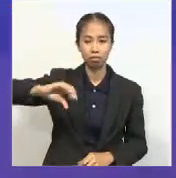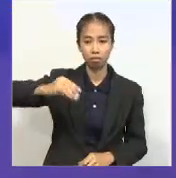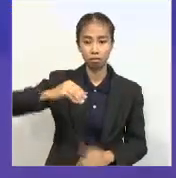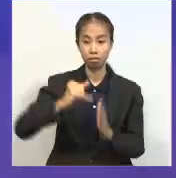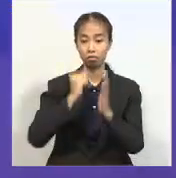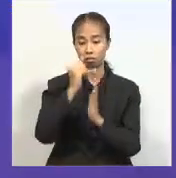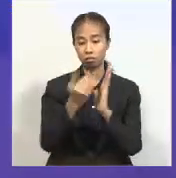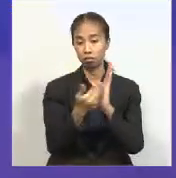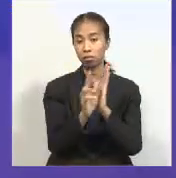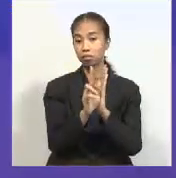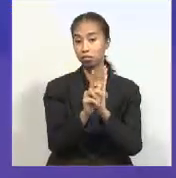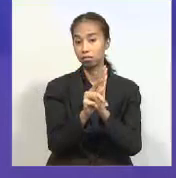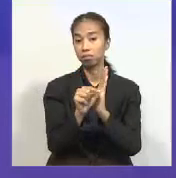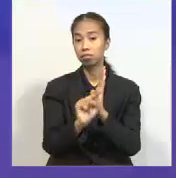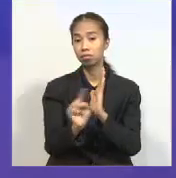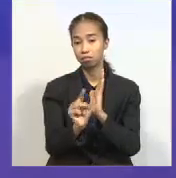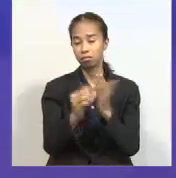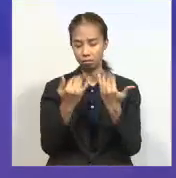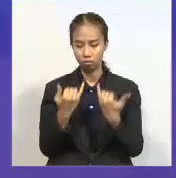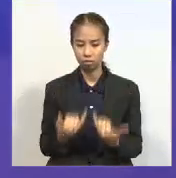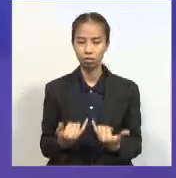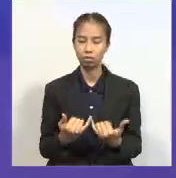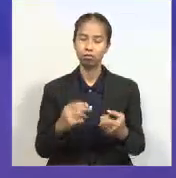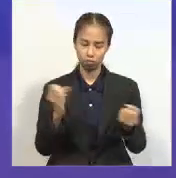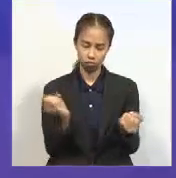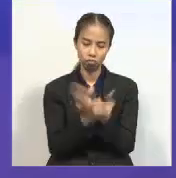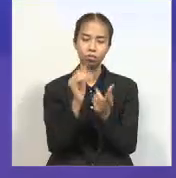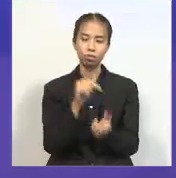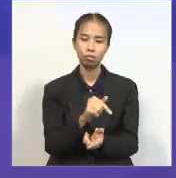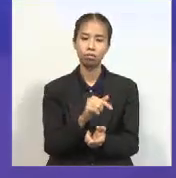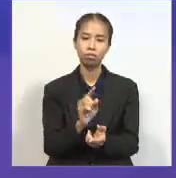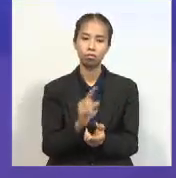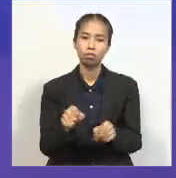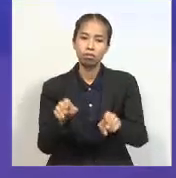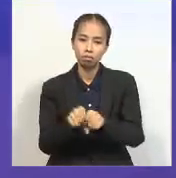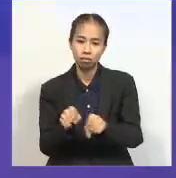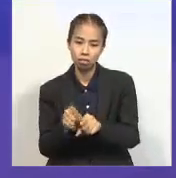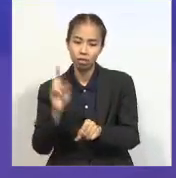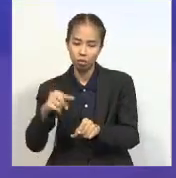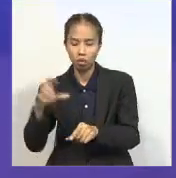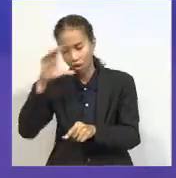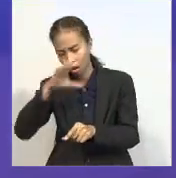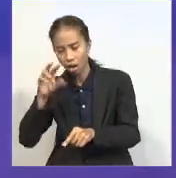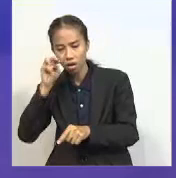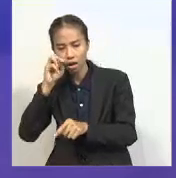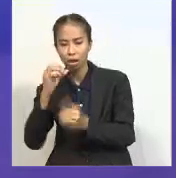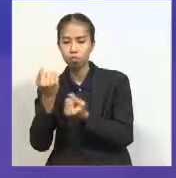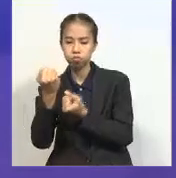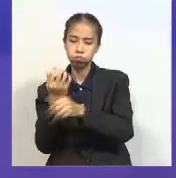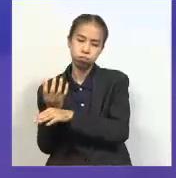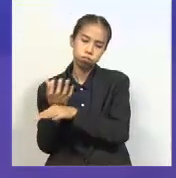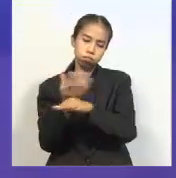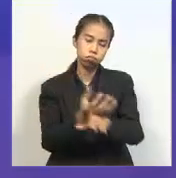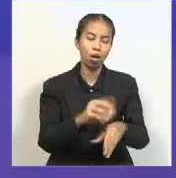ที่จังหวัดขอนแก่นที่เขาพบว่าที่นั่นตอนนี้เริ่มได้รับผลกระทบทำให้ต้องมีการแจกจ่ายน้ำในพื้นที่เขตเมือง